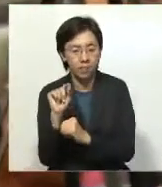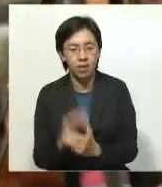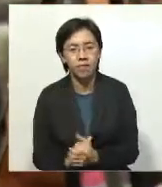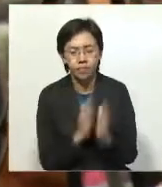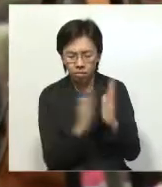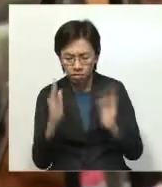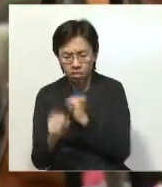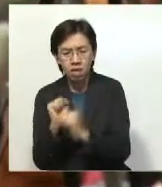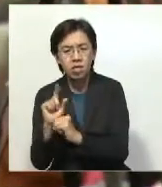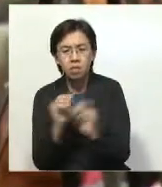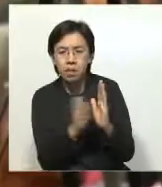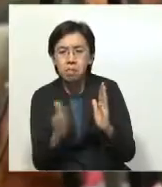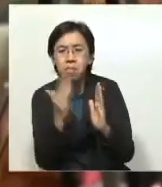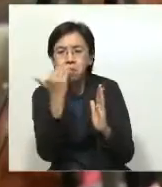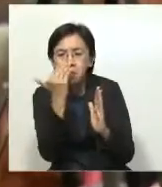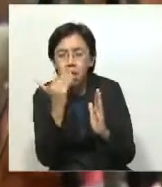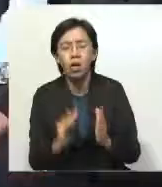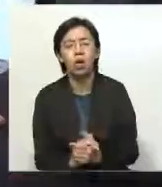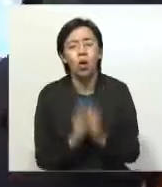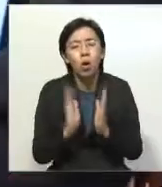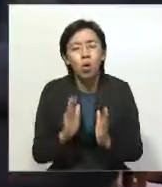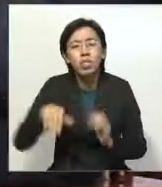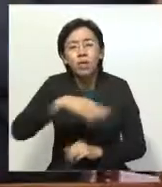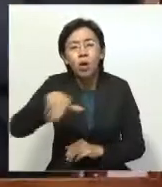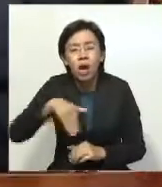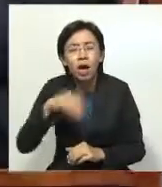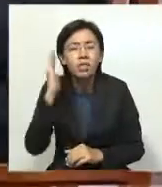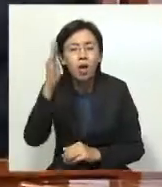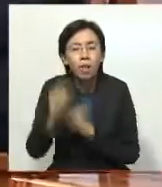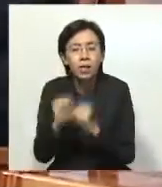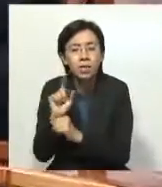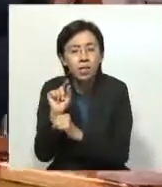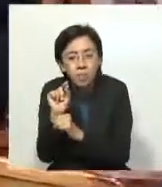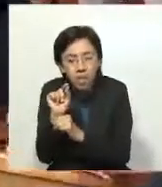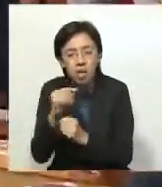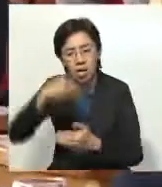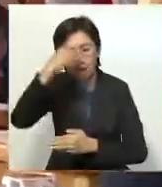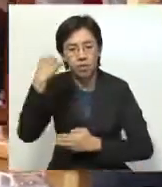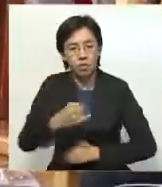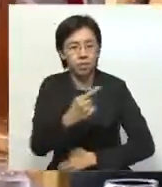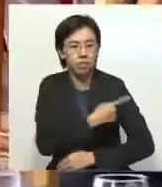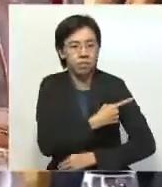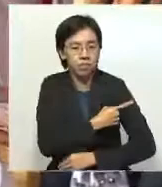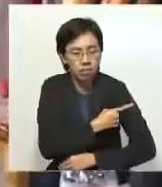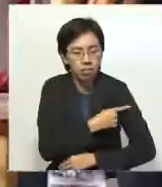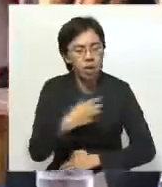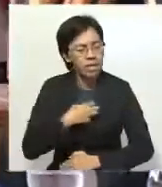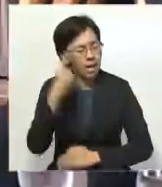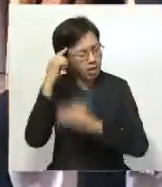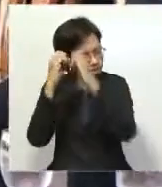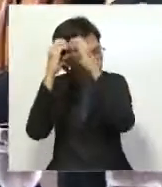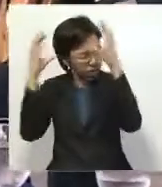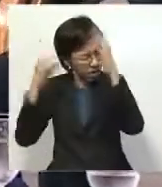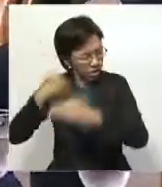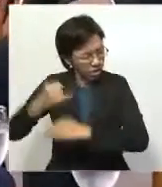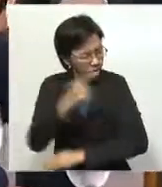ำไมถึง20ปีเรามองว่าคนวันนี้เกิดมาวันนี้อีก20ปีเรียนหนังสือจบปริญญาตรีเราต้องมองให้เขาว่า20ปีเขาจบมา